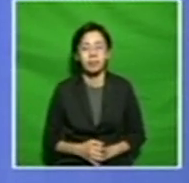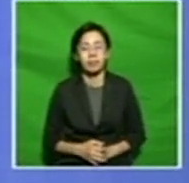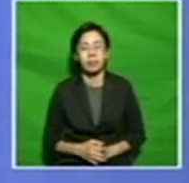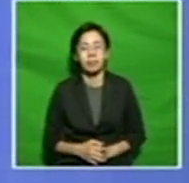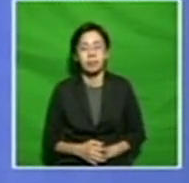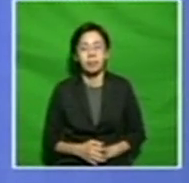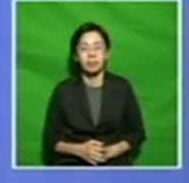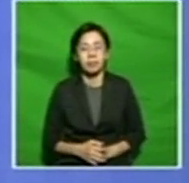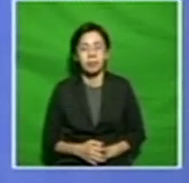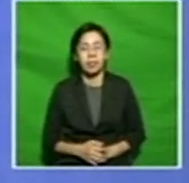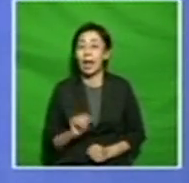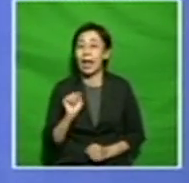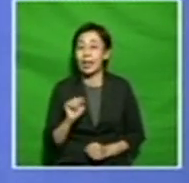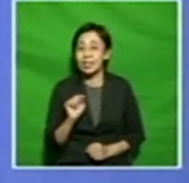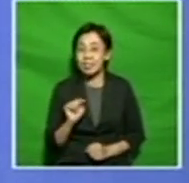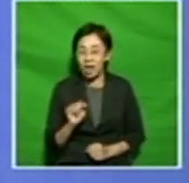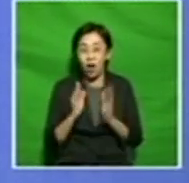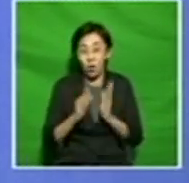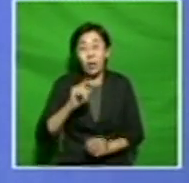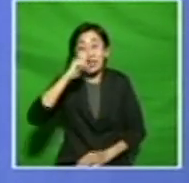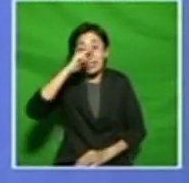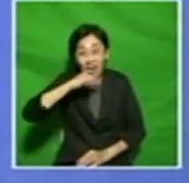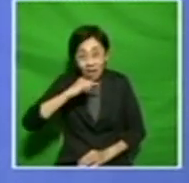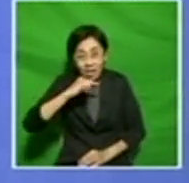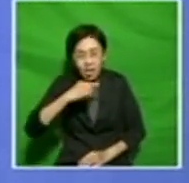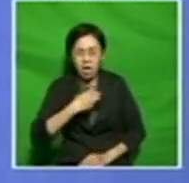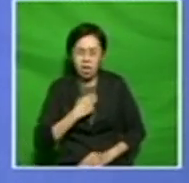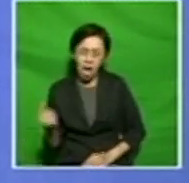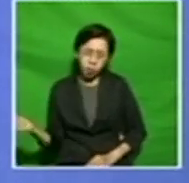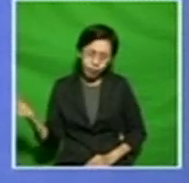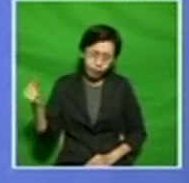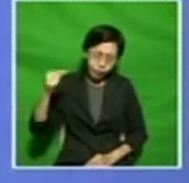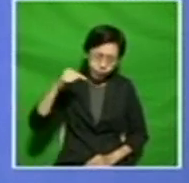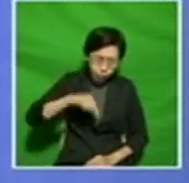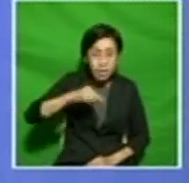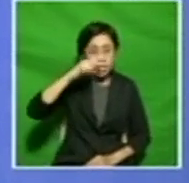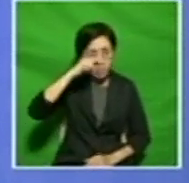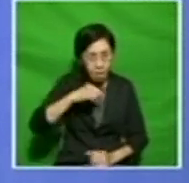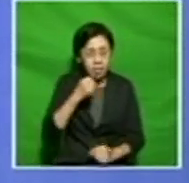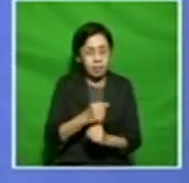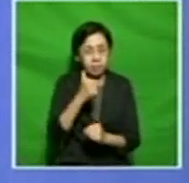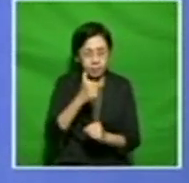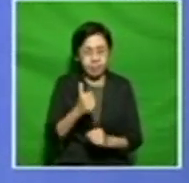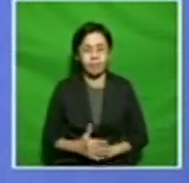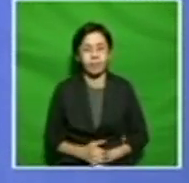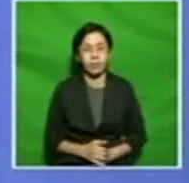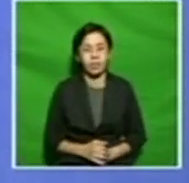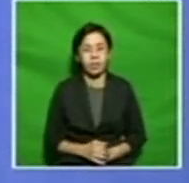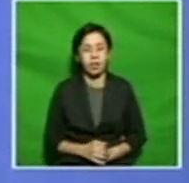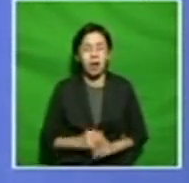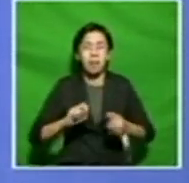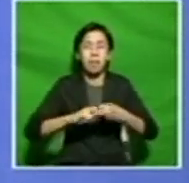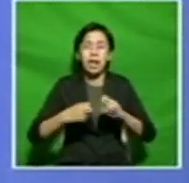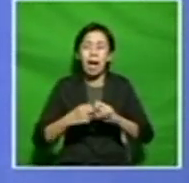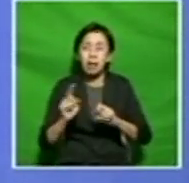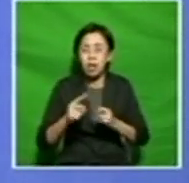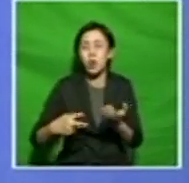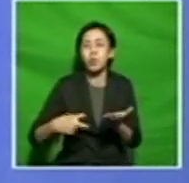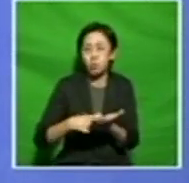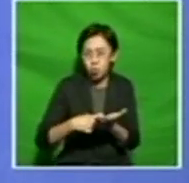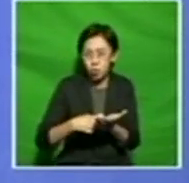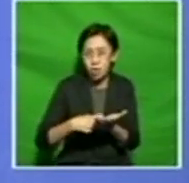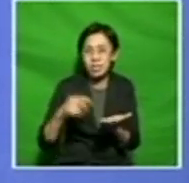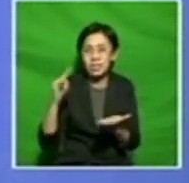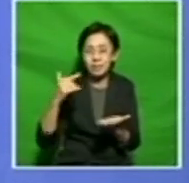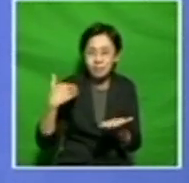ได้ฉะนั้นนี่คือผู้มีสัญชาติไทยที่จะกลับเข้ามาปัญหามันมีแต่เพียงว่าตั๋วก็มี